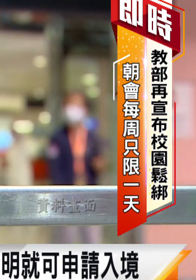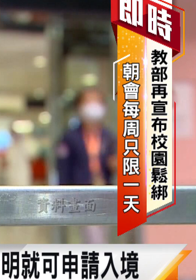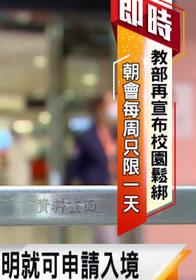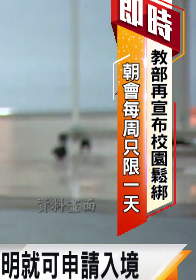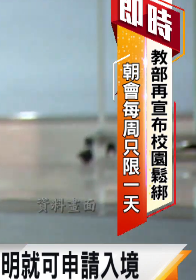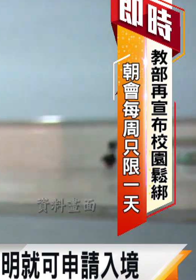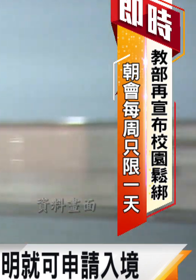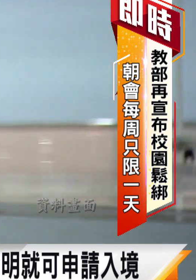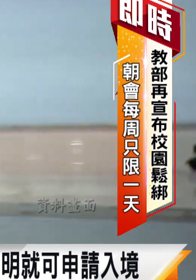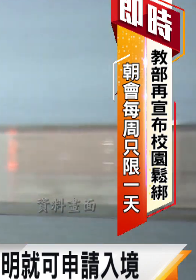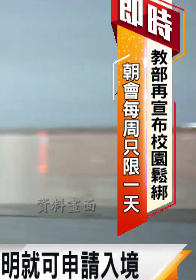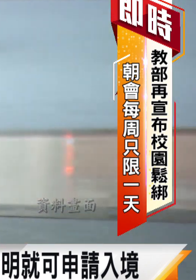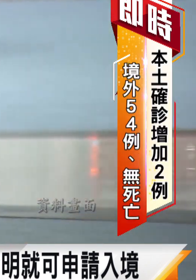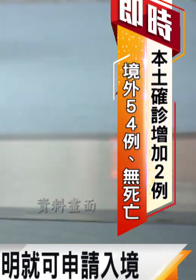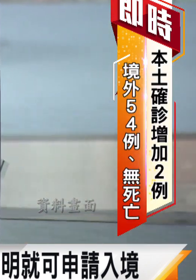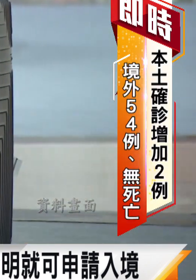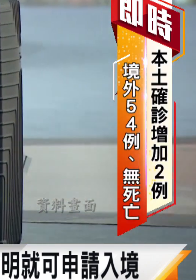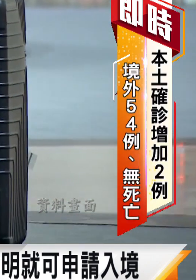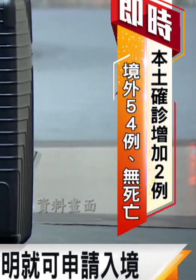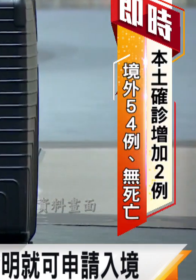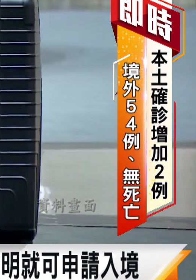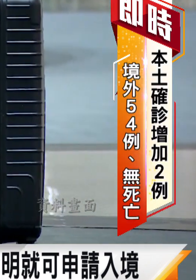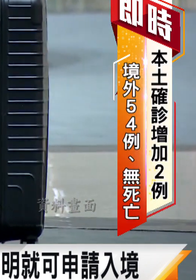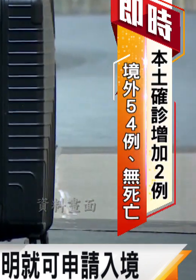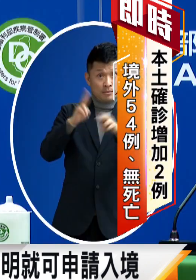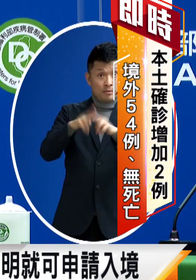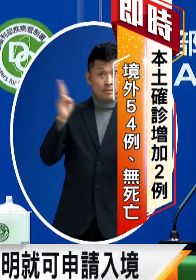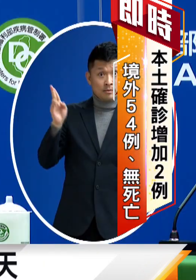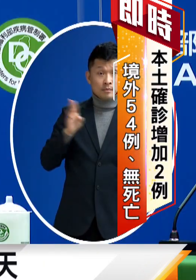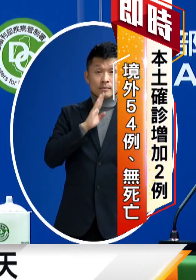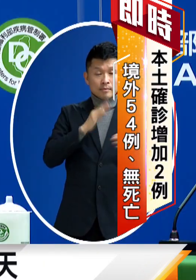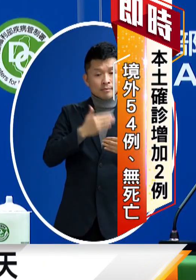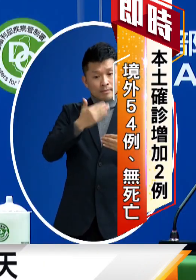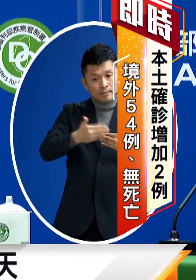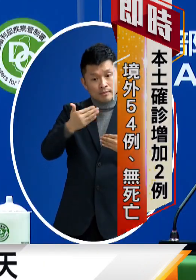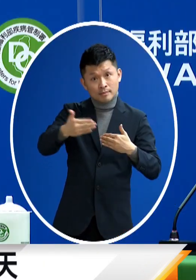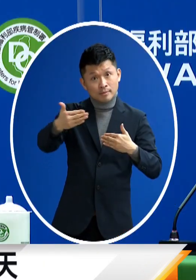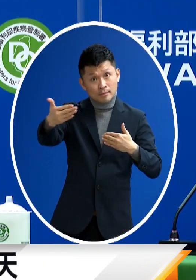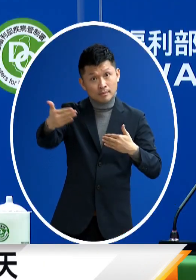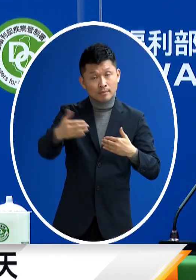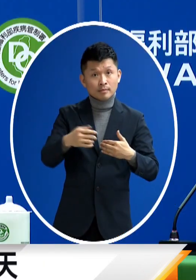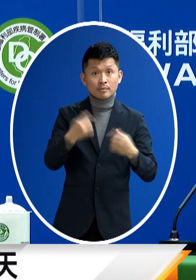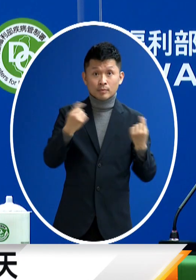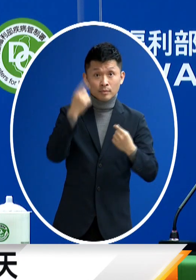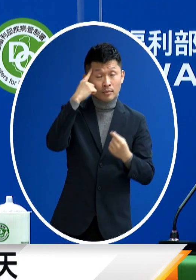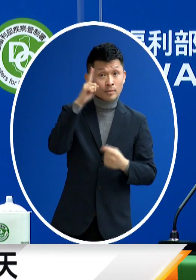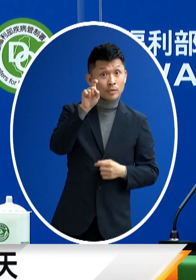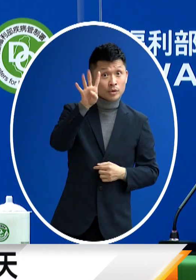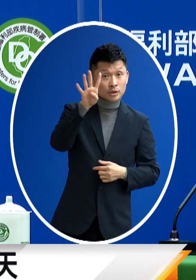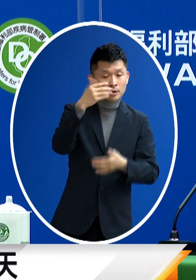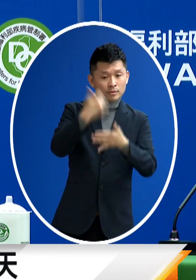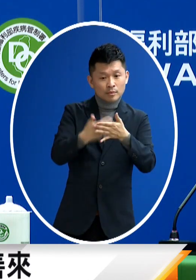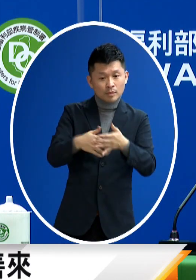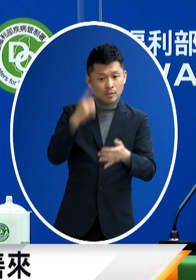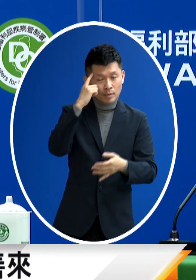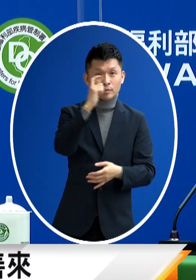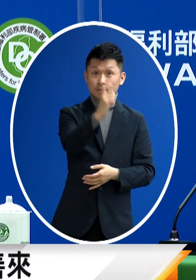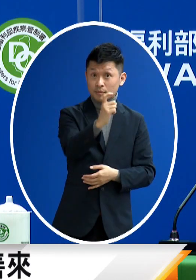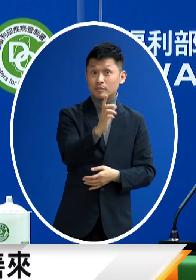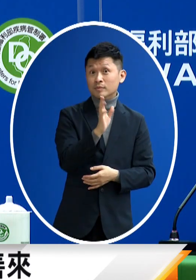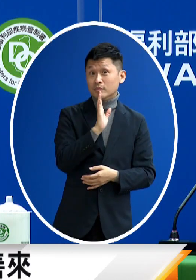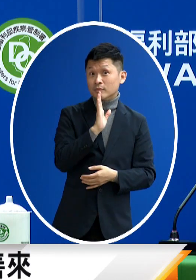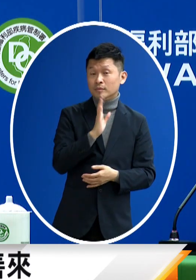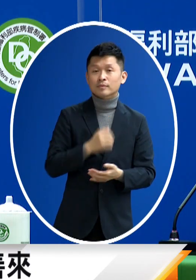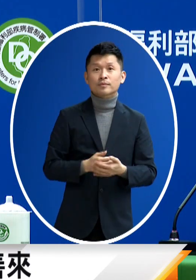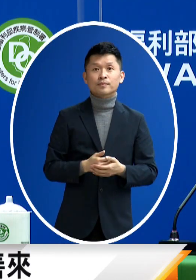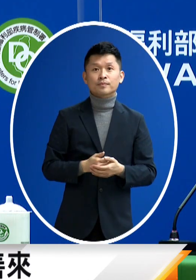围，才有能力谈下一步怎么走。 然后先把一步一步的哈，现在要14天减做4天，相关的检疫